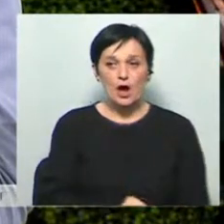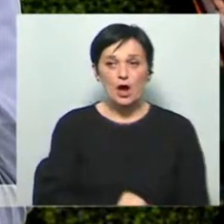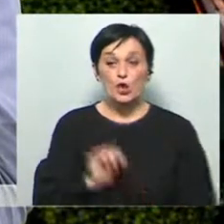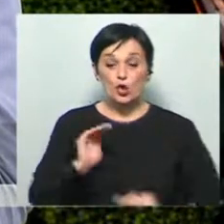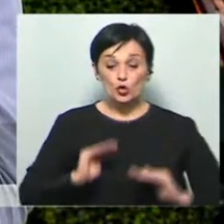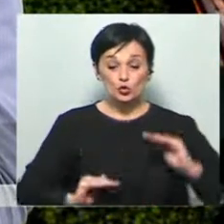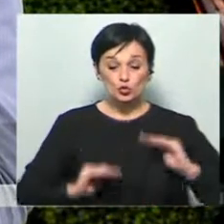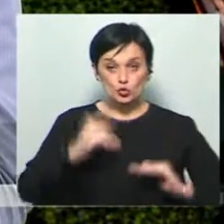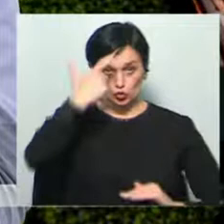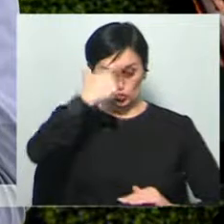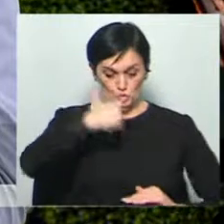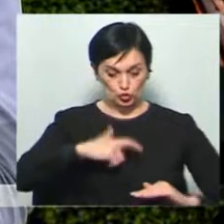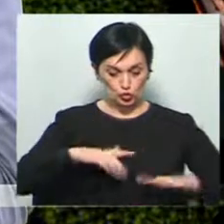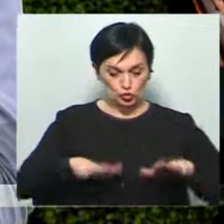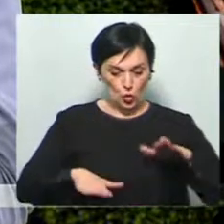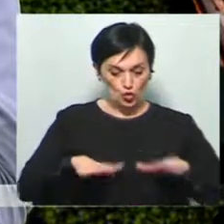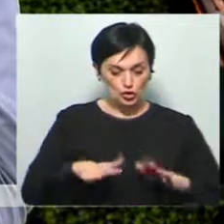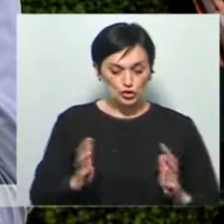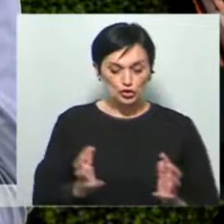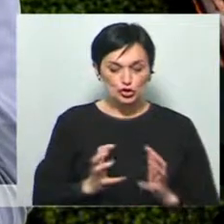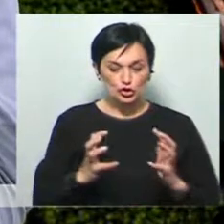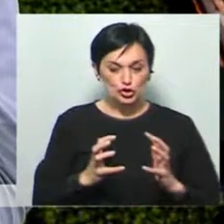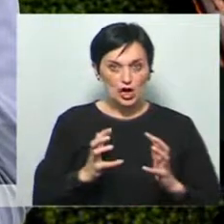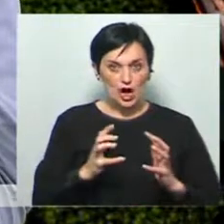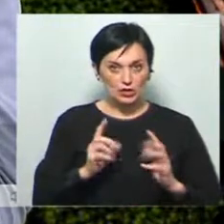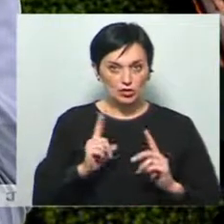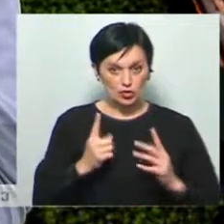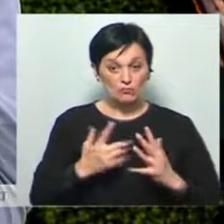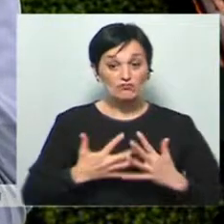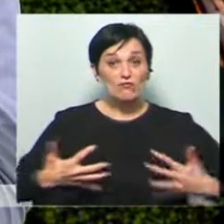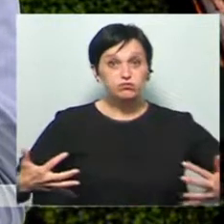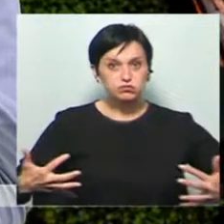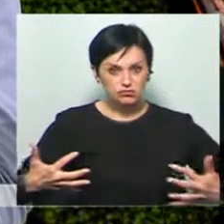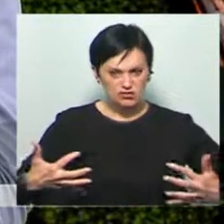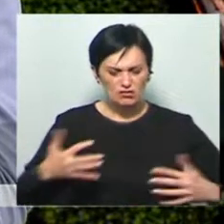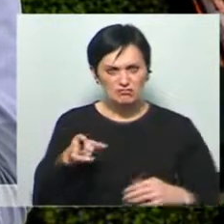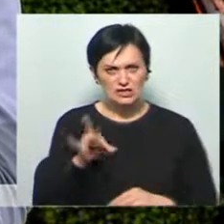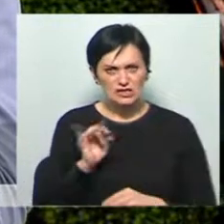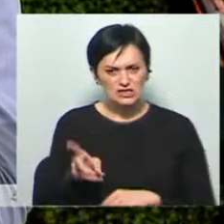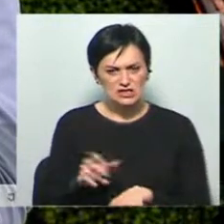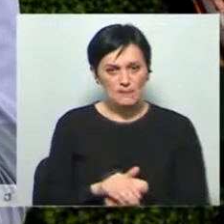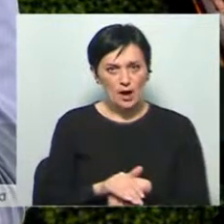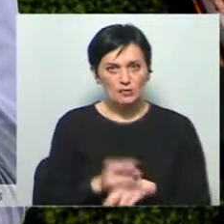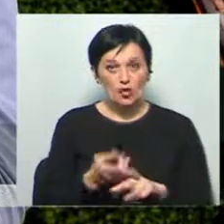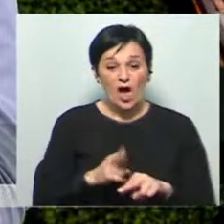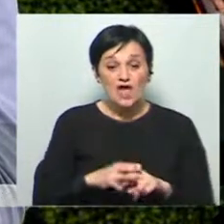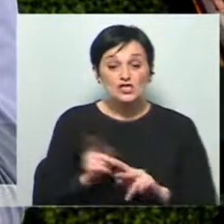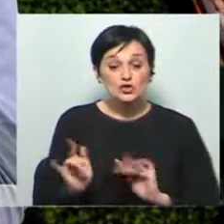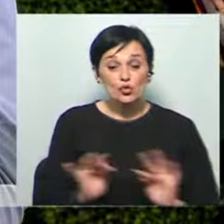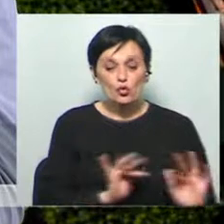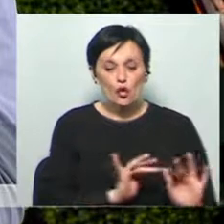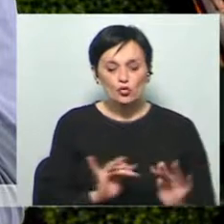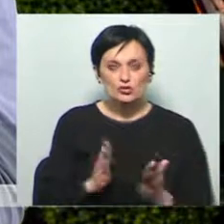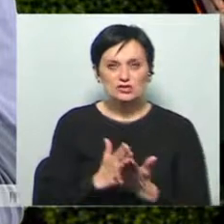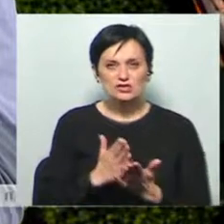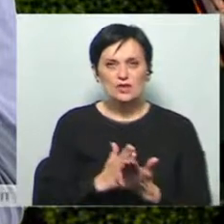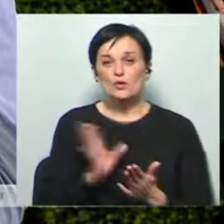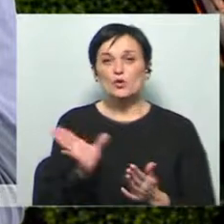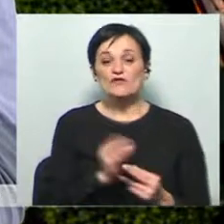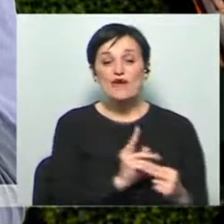წონის შენარჩუნება, წონის კორეგირება, ანუ ჭარბი წონა ერთ-ერთი რისკ ფაქტორია. ეს არის ის ღონისძიება, რომელსაც ყოველას,